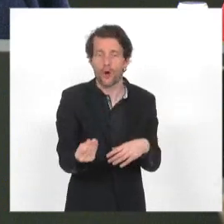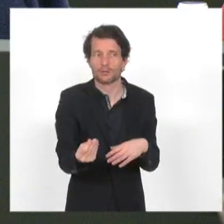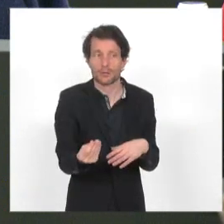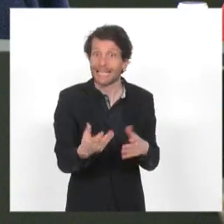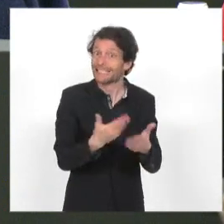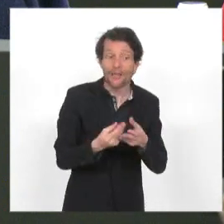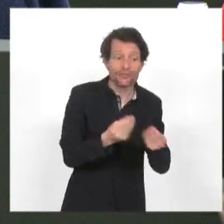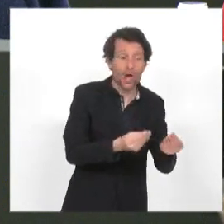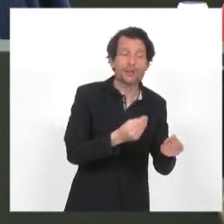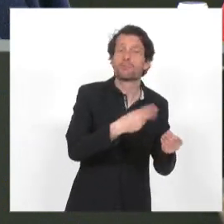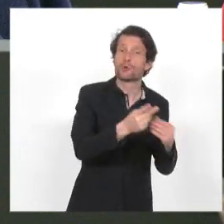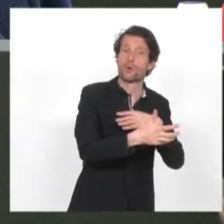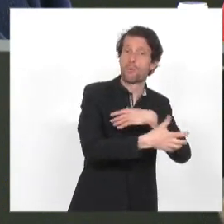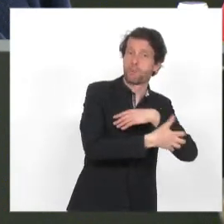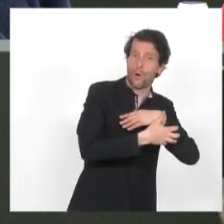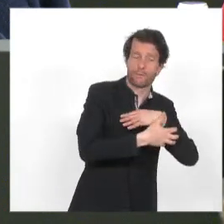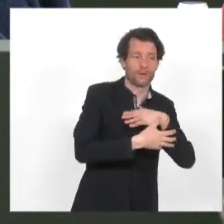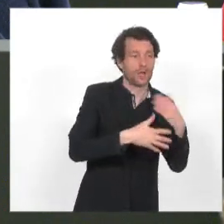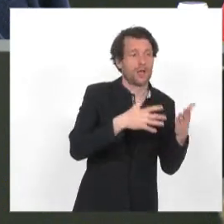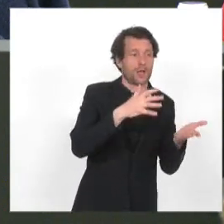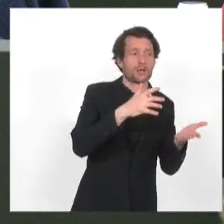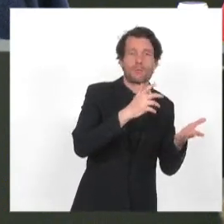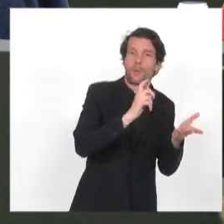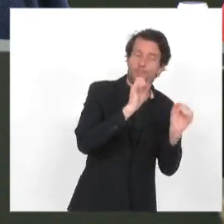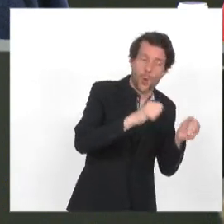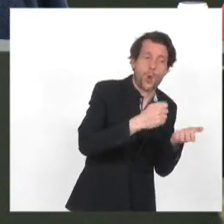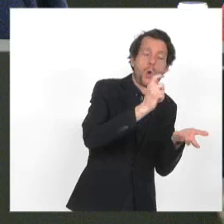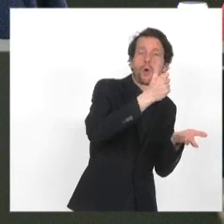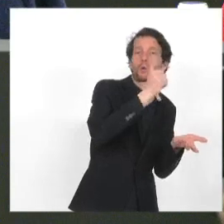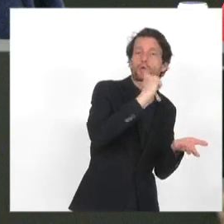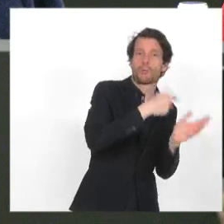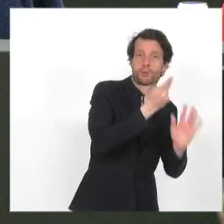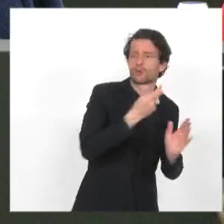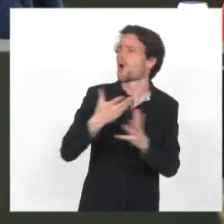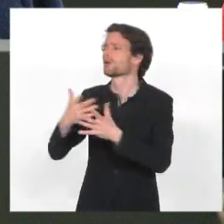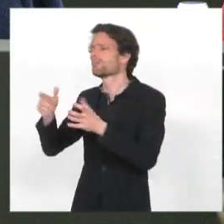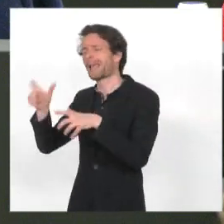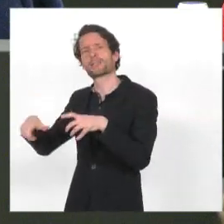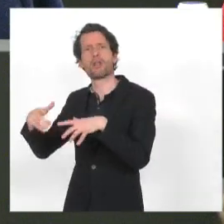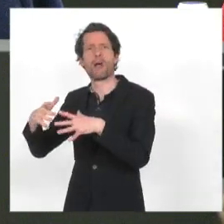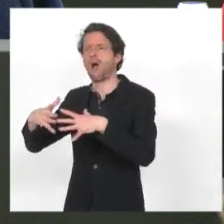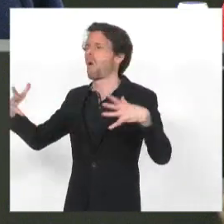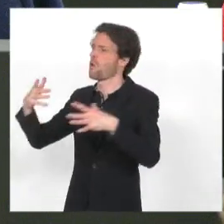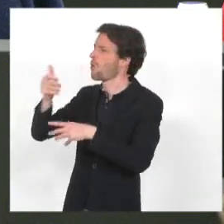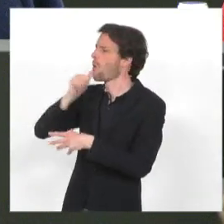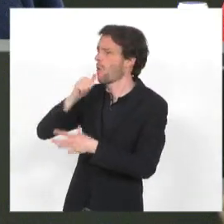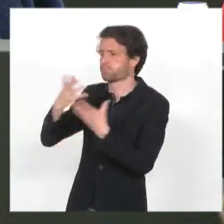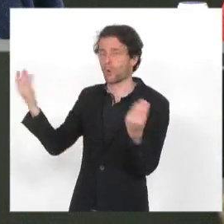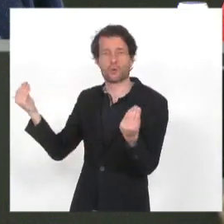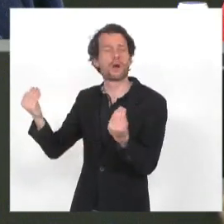d'augmenter leur consommation, tandis que les gros consommateurs la diminuaient. C'est ça la redistribution. Et nombre d'études le montrent, dans